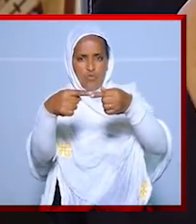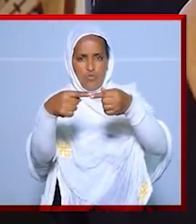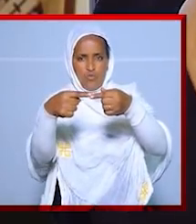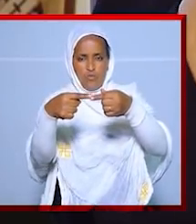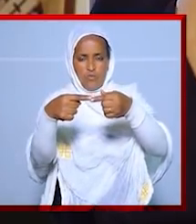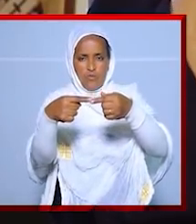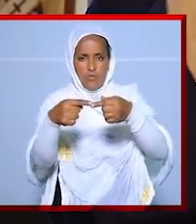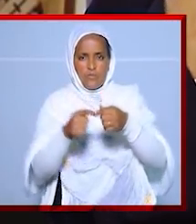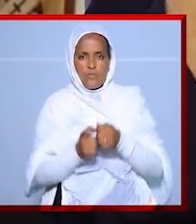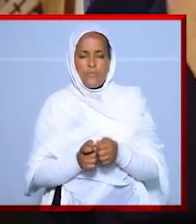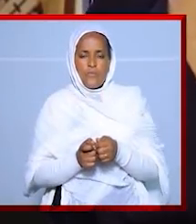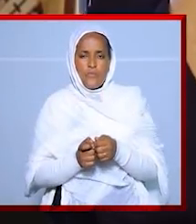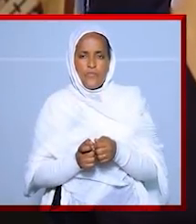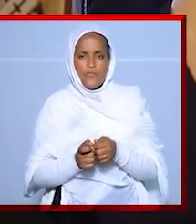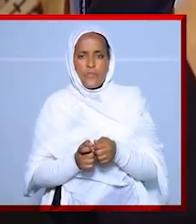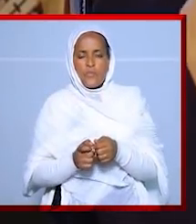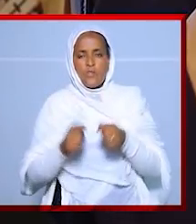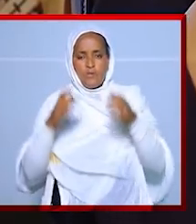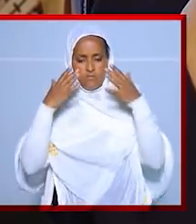የሚገናኘውን